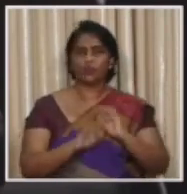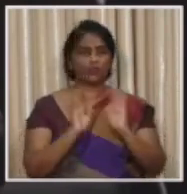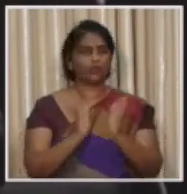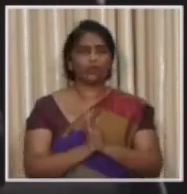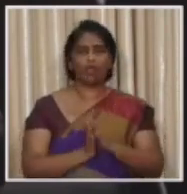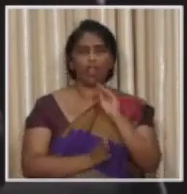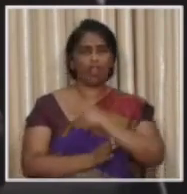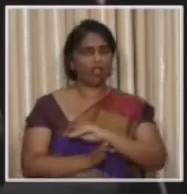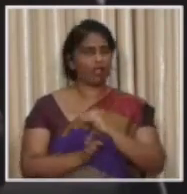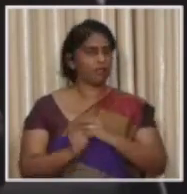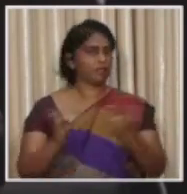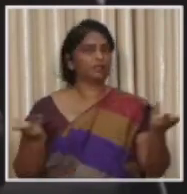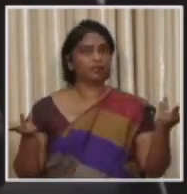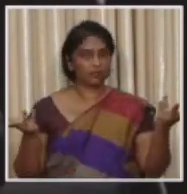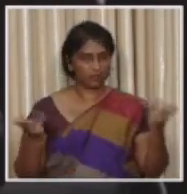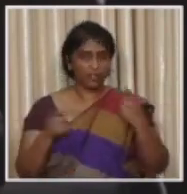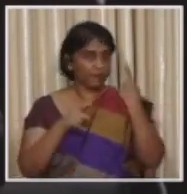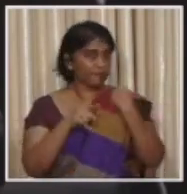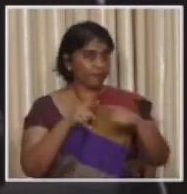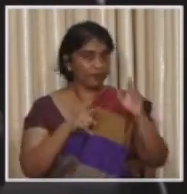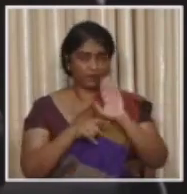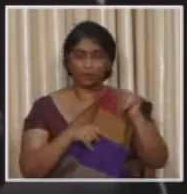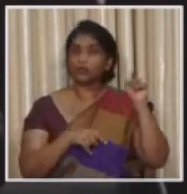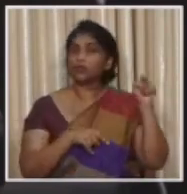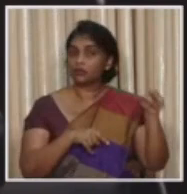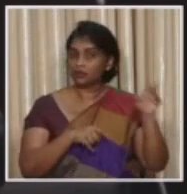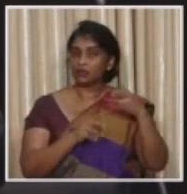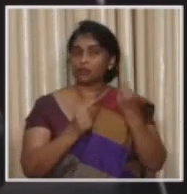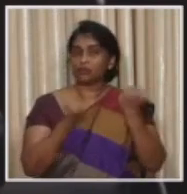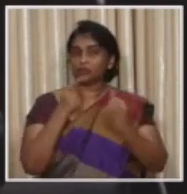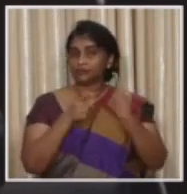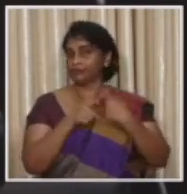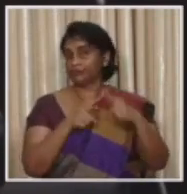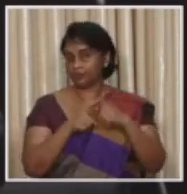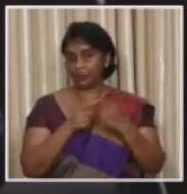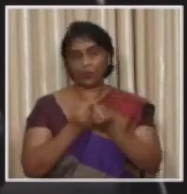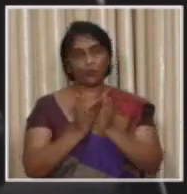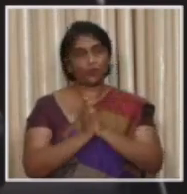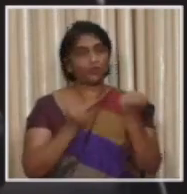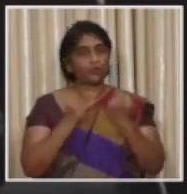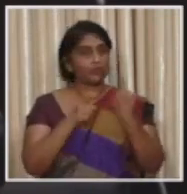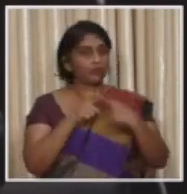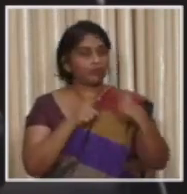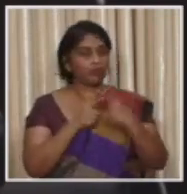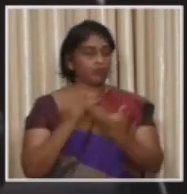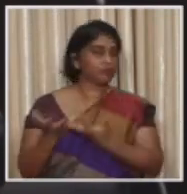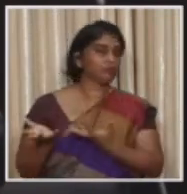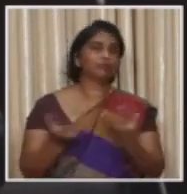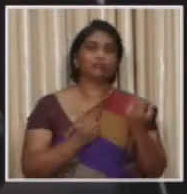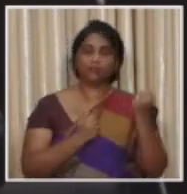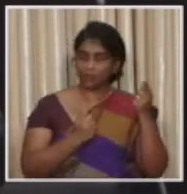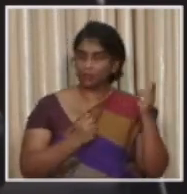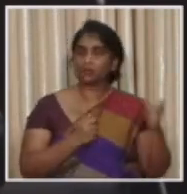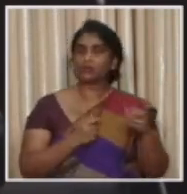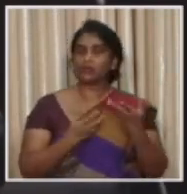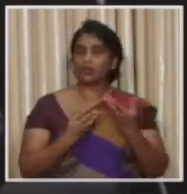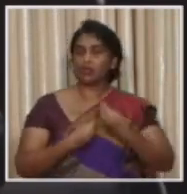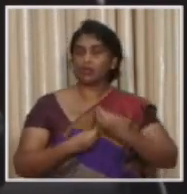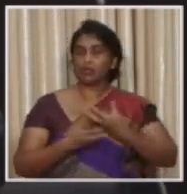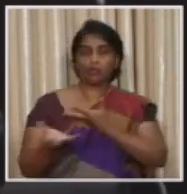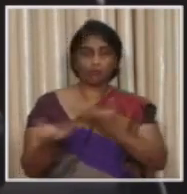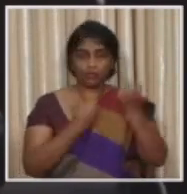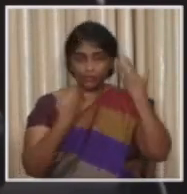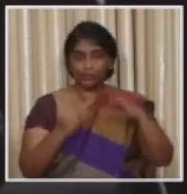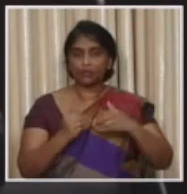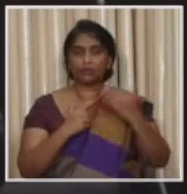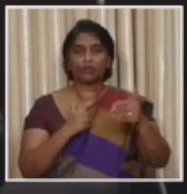කෙනෙකුට ලාභයක් නැති වෙලා තියෙනවා. ඒ විතරක් නෙමෙයි, ඒ වෙලදී ලීසින් ගැන කතා කරා. තමුන්ගේ ලීසින් කරපු වාහනේ අරන් ගිහිල්ලා ඒක නැති කරාට පස්සේ